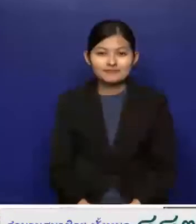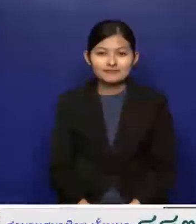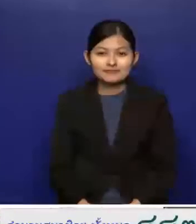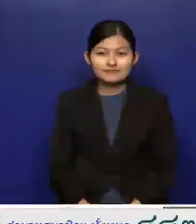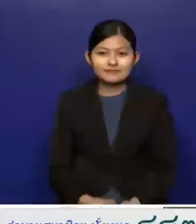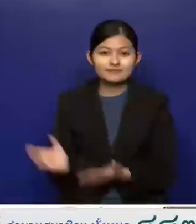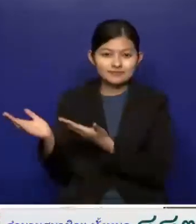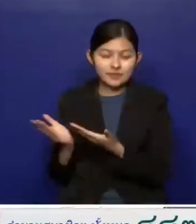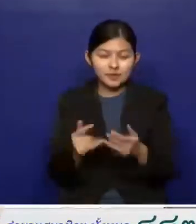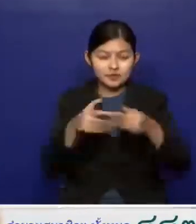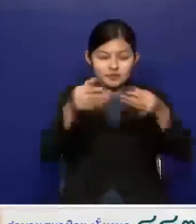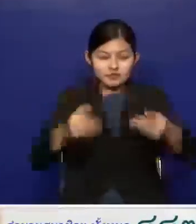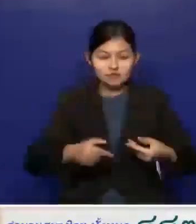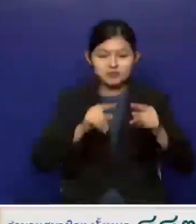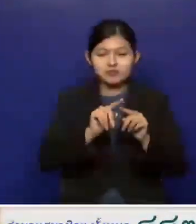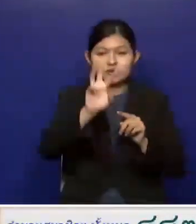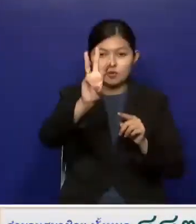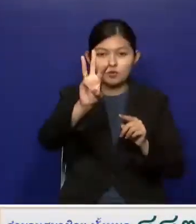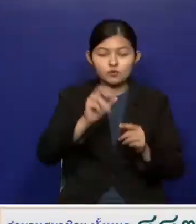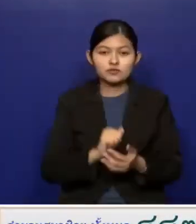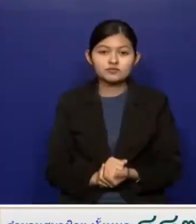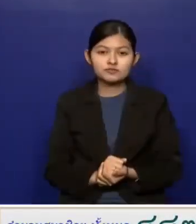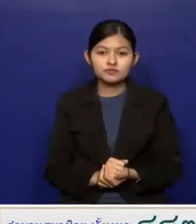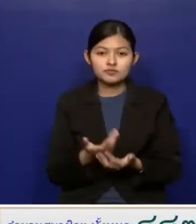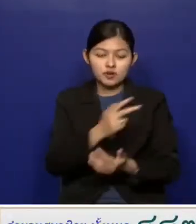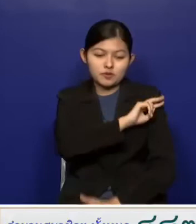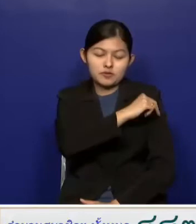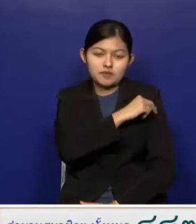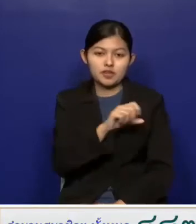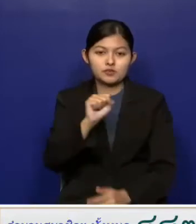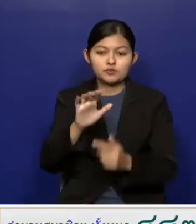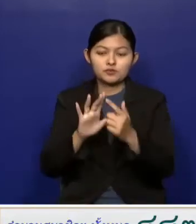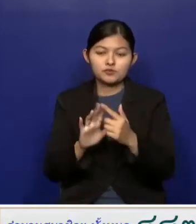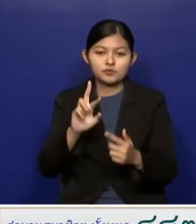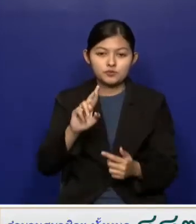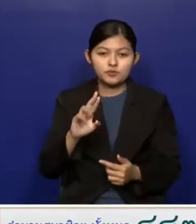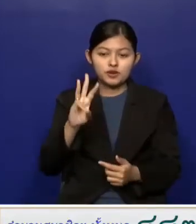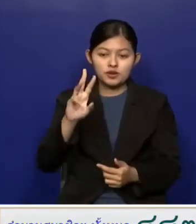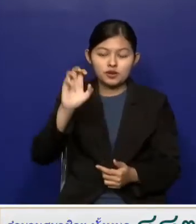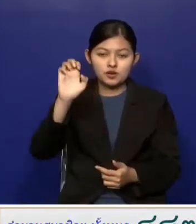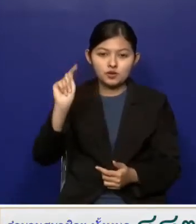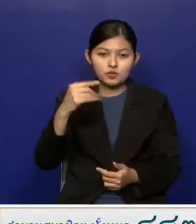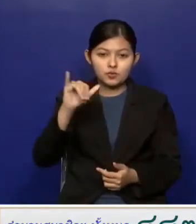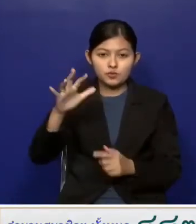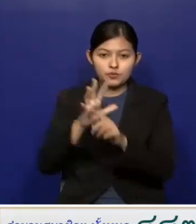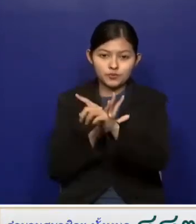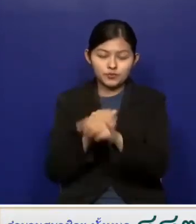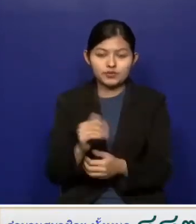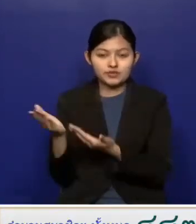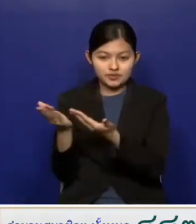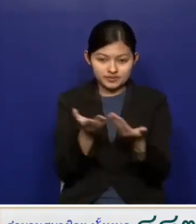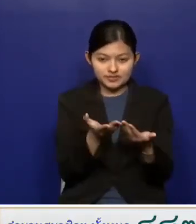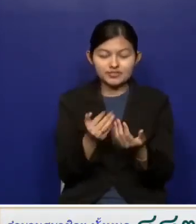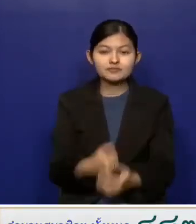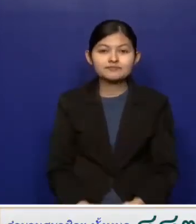ต่อไปฉบับที่6นะครับของนายแพทย์สุรวิทย์คนสมบูรณ์กับคณะเป็นผู้เสนอขอเชิญเจ้ากองร่างครับ